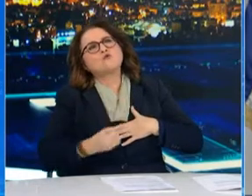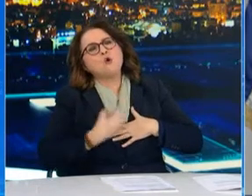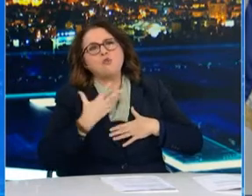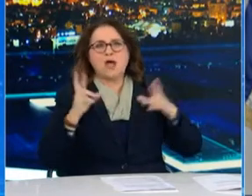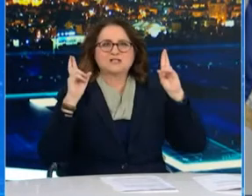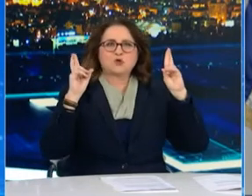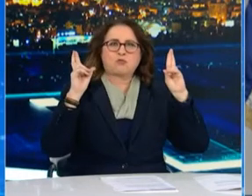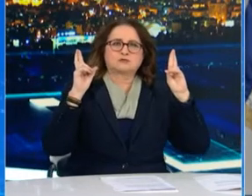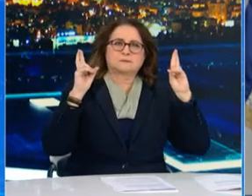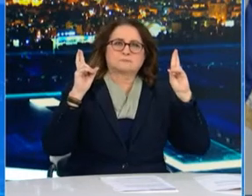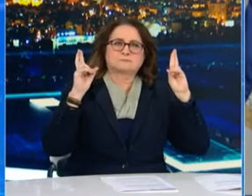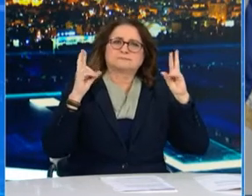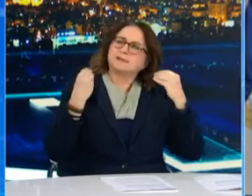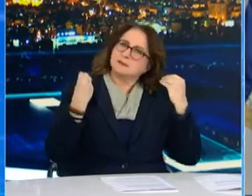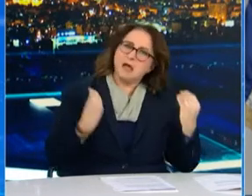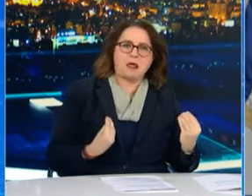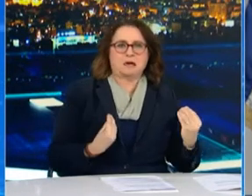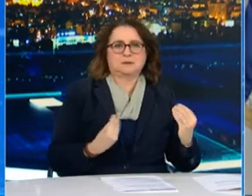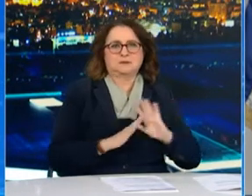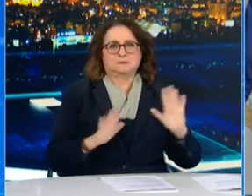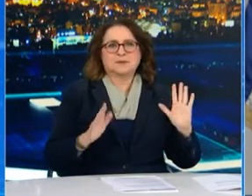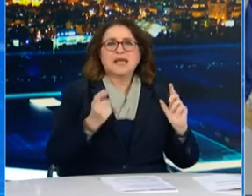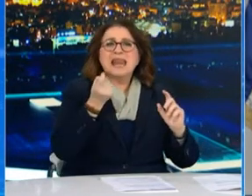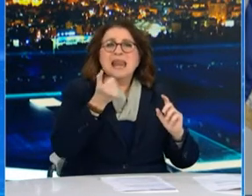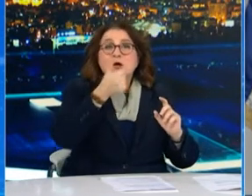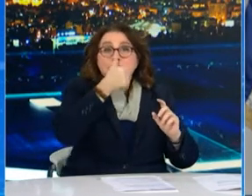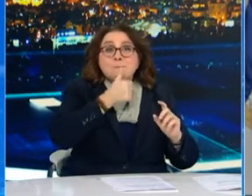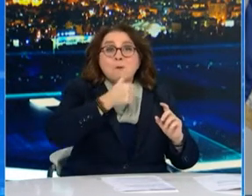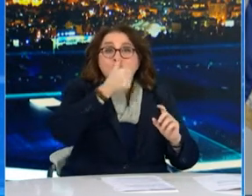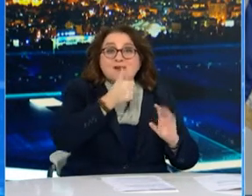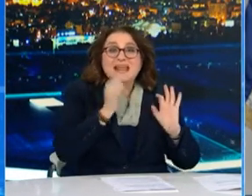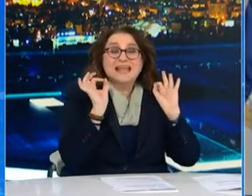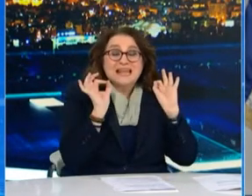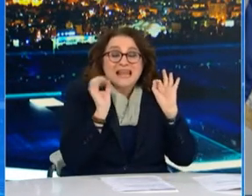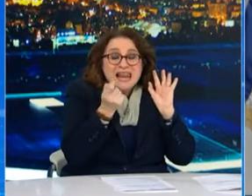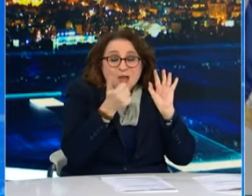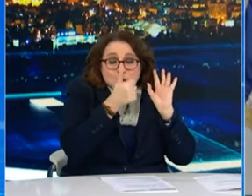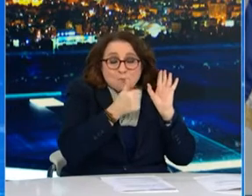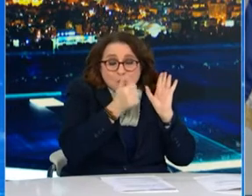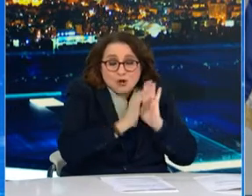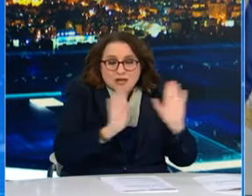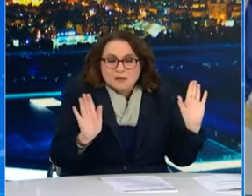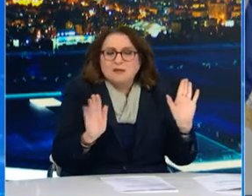λίγη υπομονή ακόμη και λίγη επιμονή στα μέτρα, τα πράγματα θα πάνε καλά και θα μπορέσουν